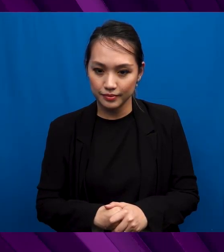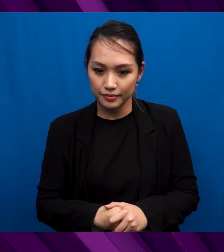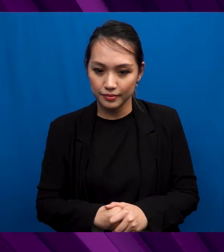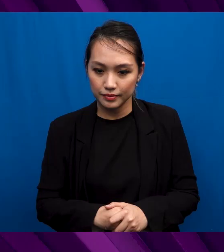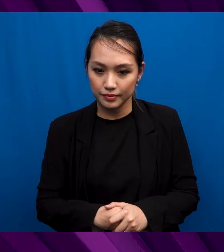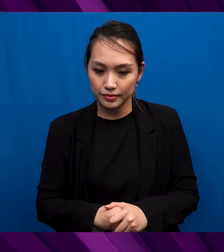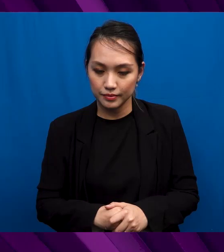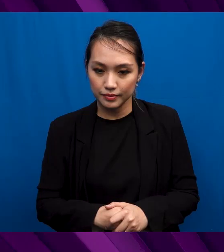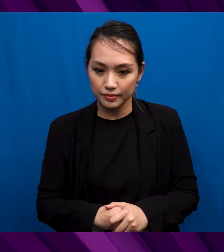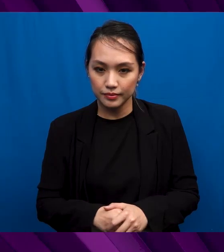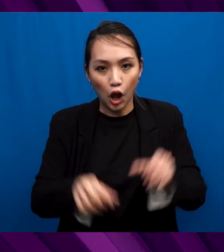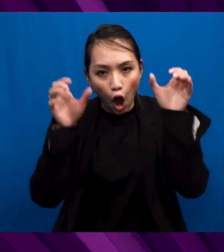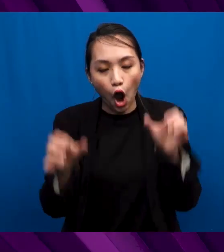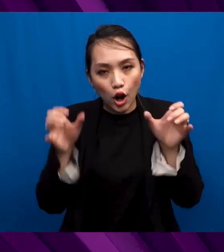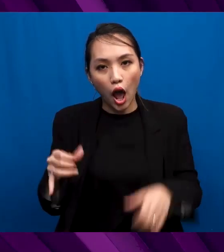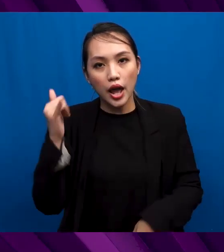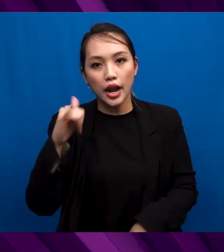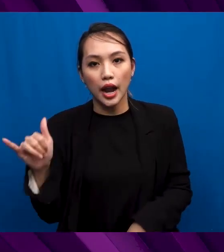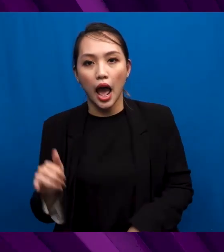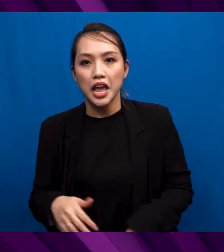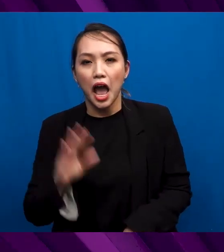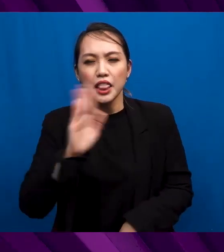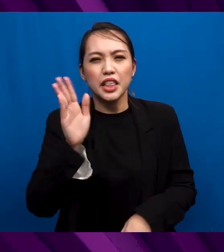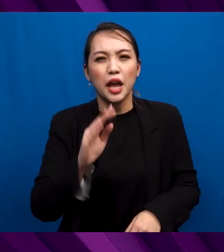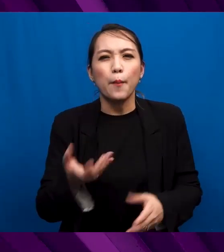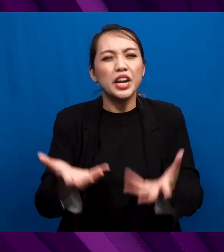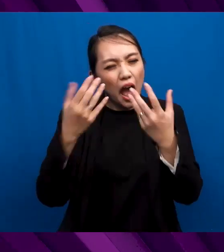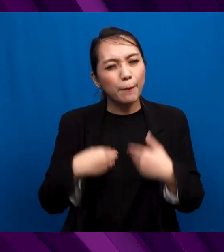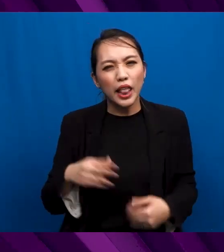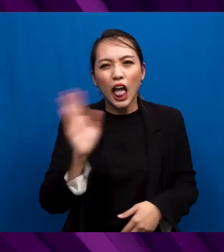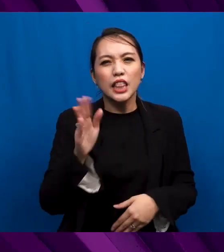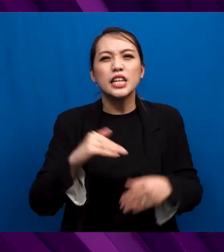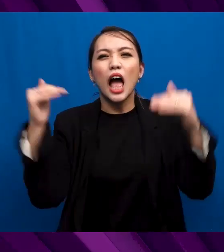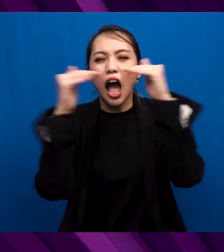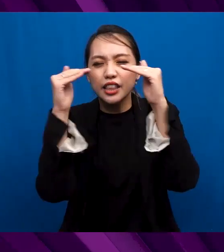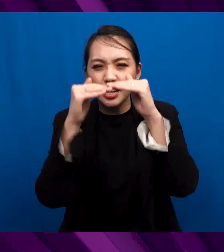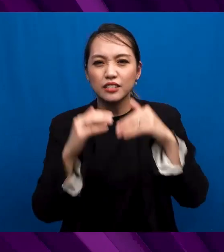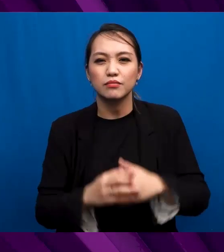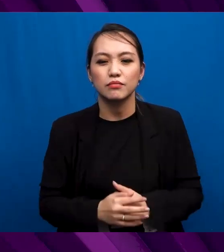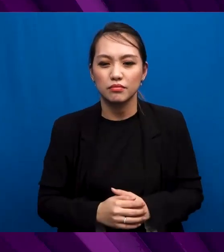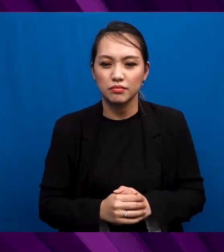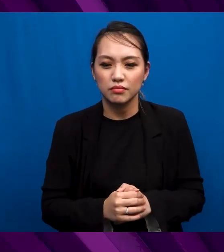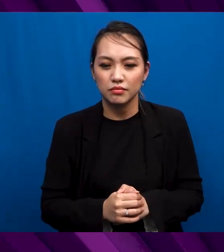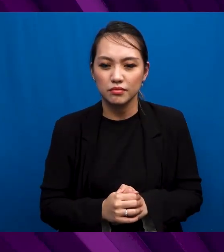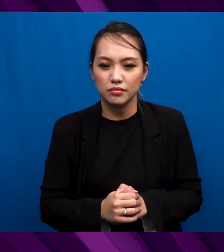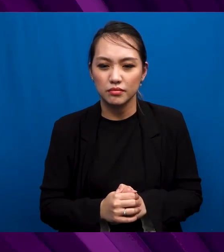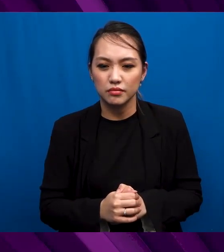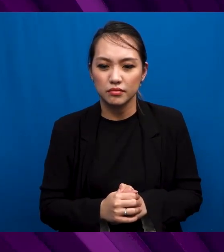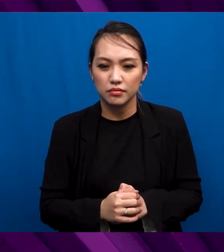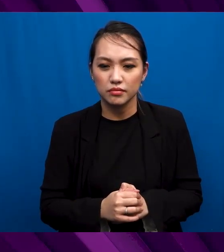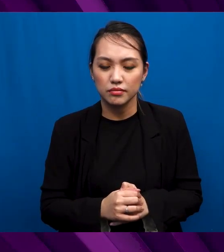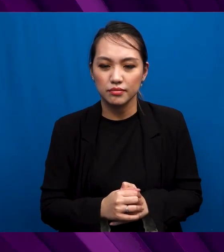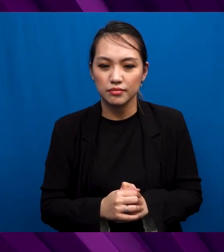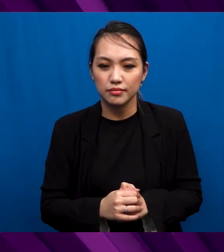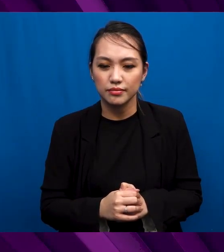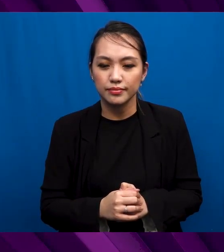ketidakadilan yang diperlakukan, yang ditimpakan atasnya. Remukkanlah pinggang orang yang melawan dia dan yang membenci dia sehingga